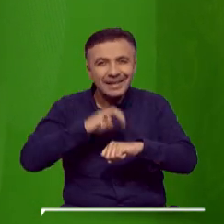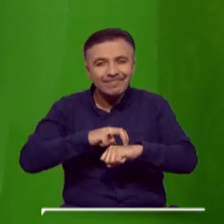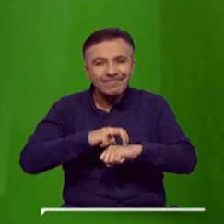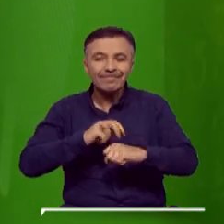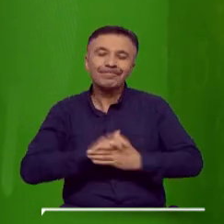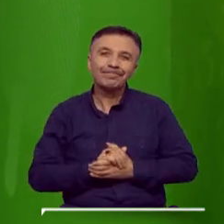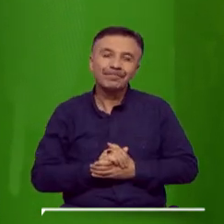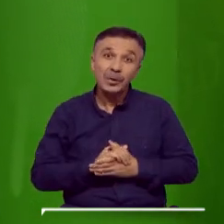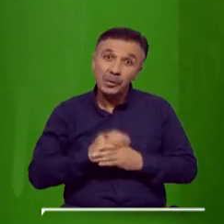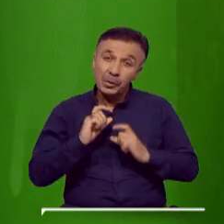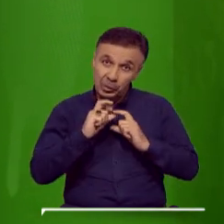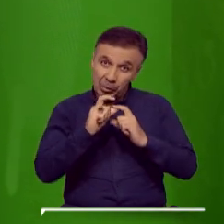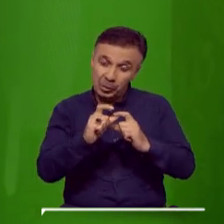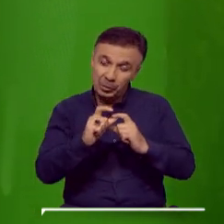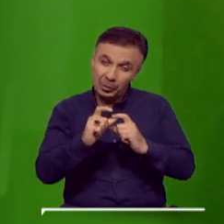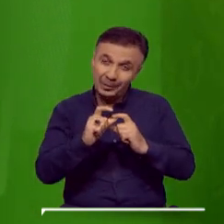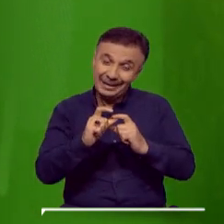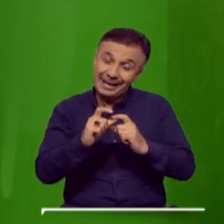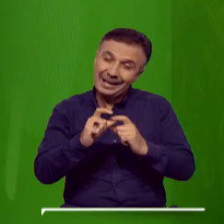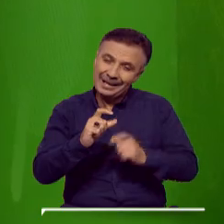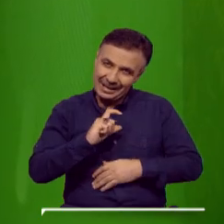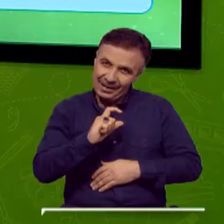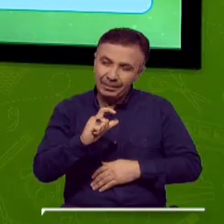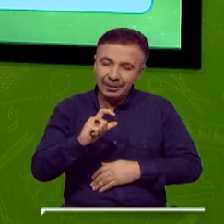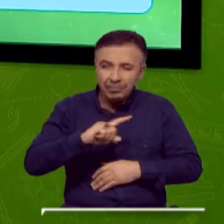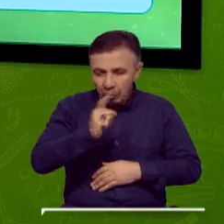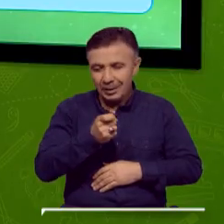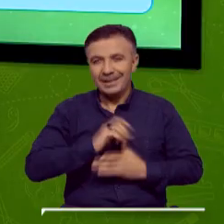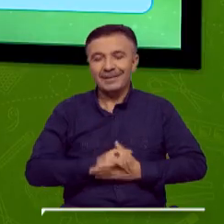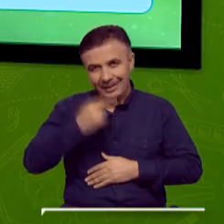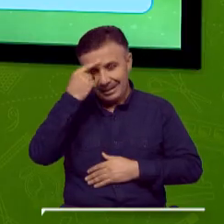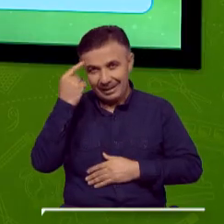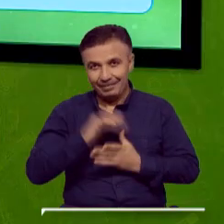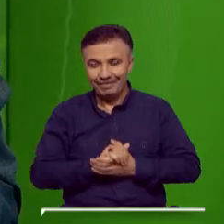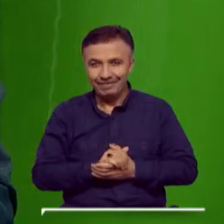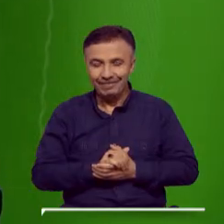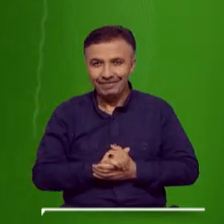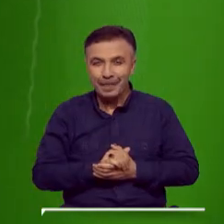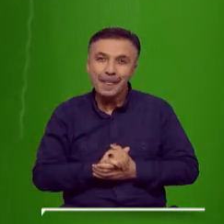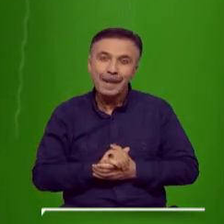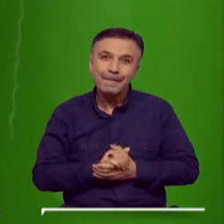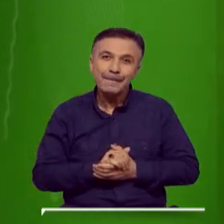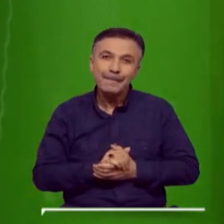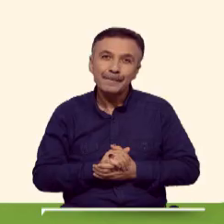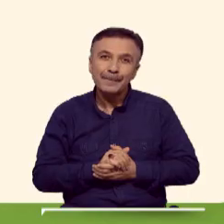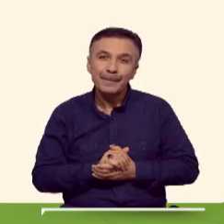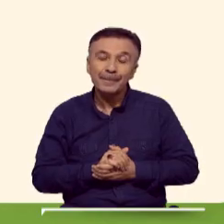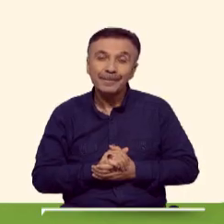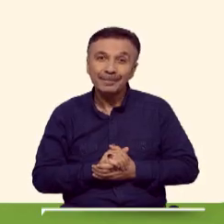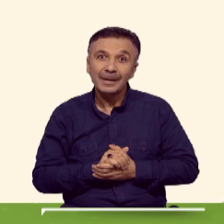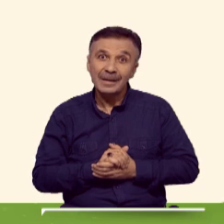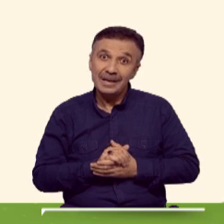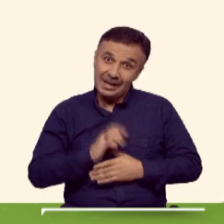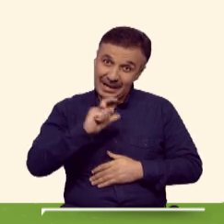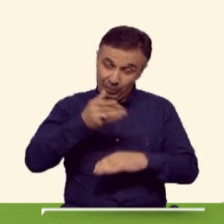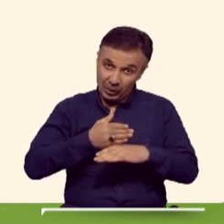gidelim, sorumuzun cevabını orada bulacağız. Evet, sanki cevabı duyuyor gibiyim. İbadet